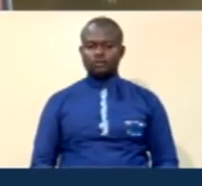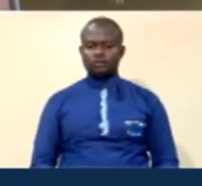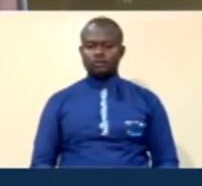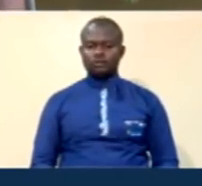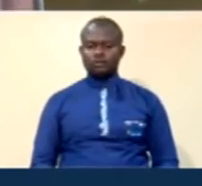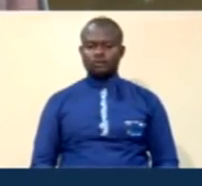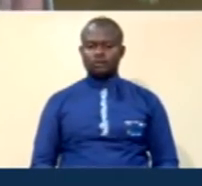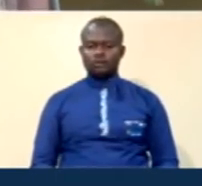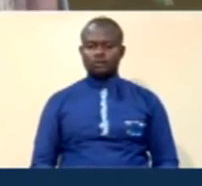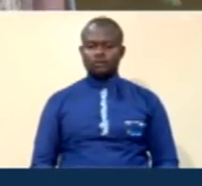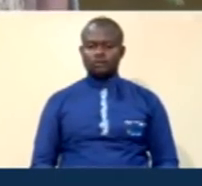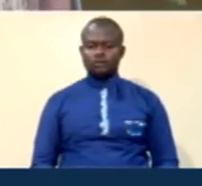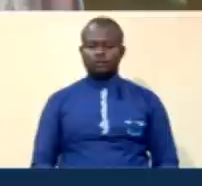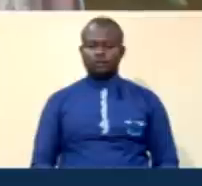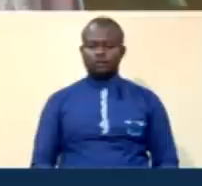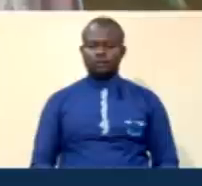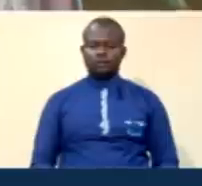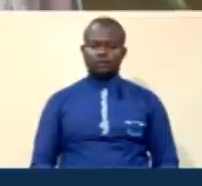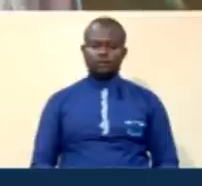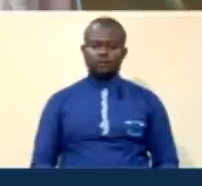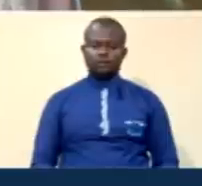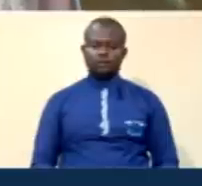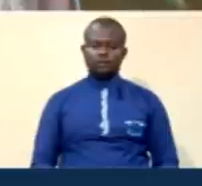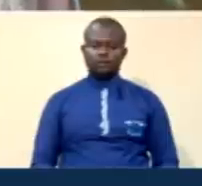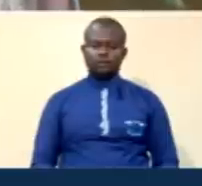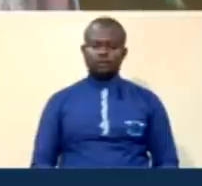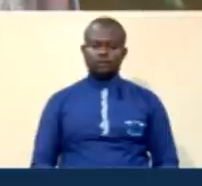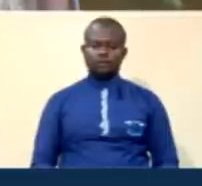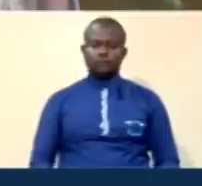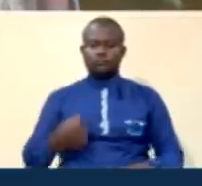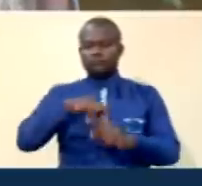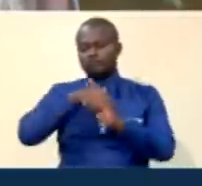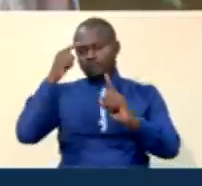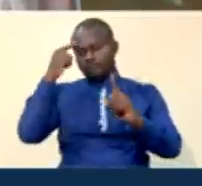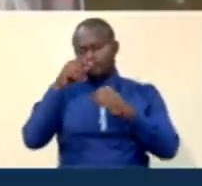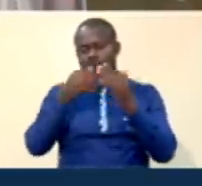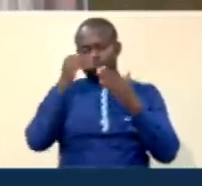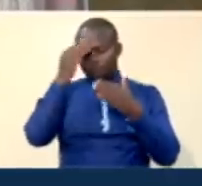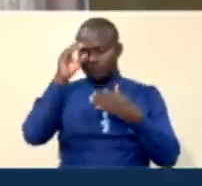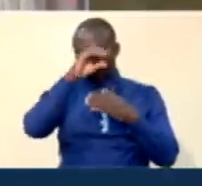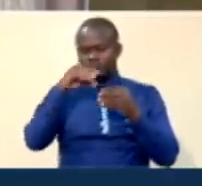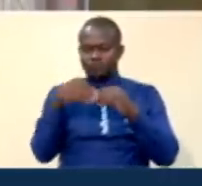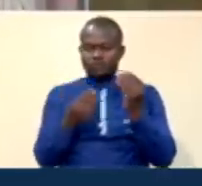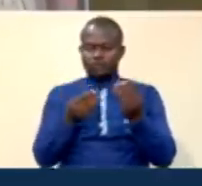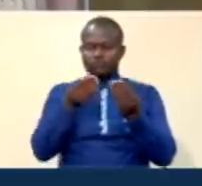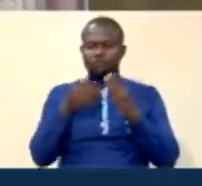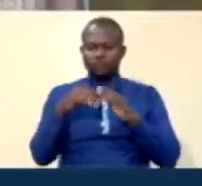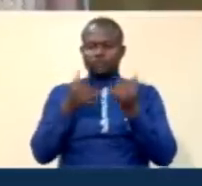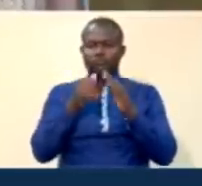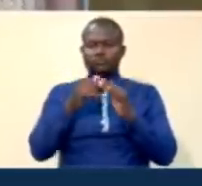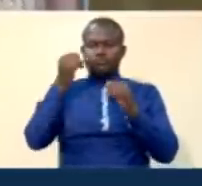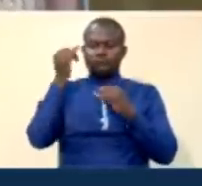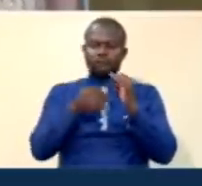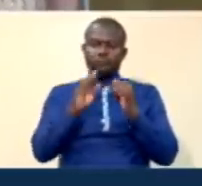de remporter la qualification pour être en mesure de jouer les quarts. Intego tujyanye ni ugushaka itike izaduha gukina imikino ya nyuma ya